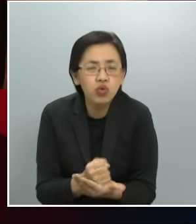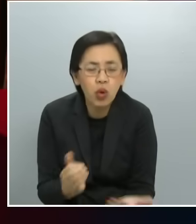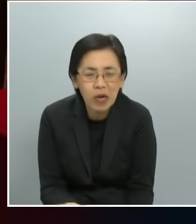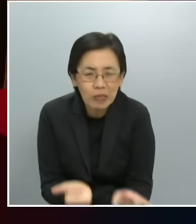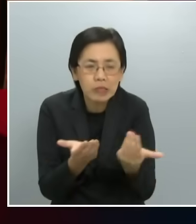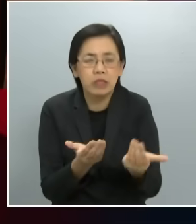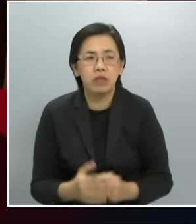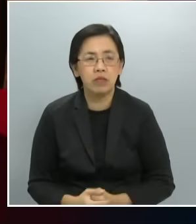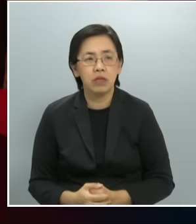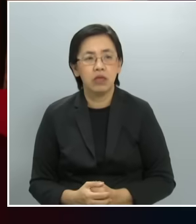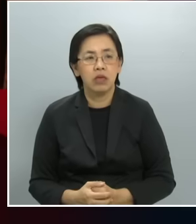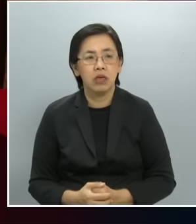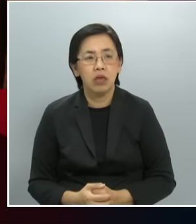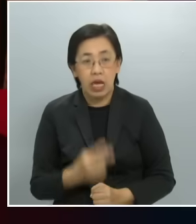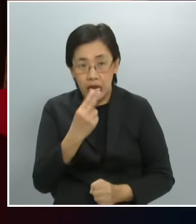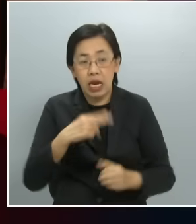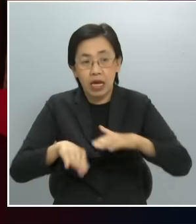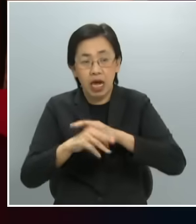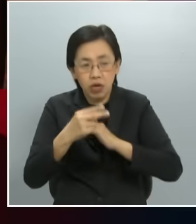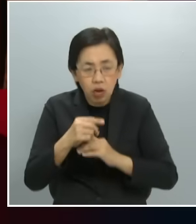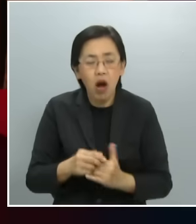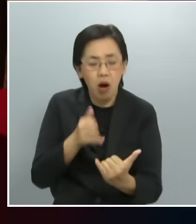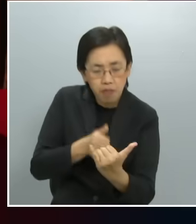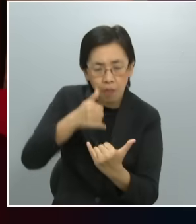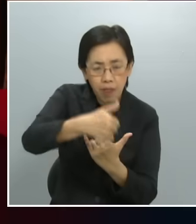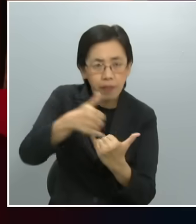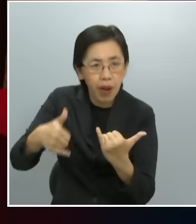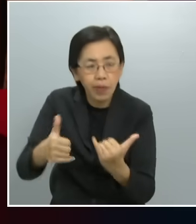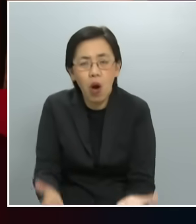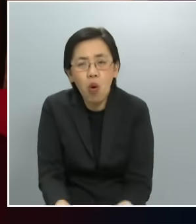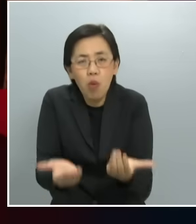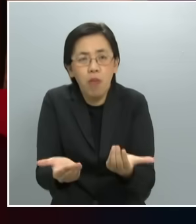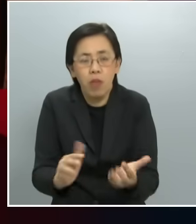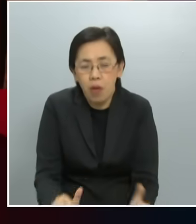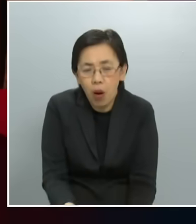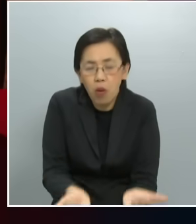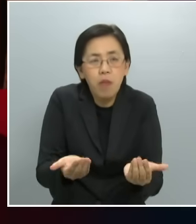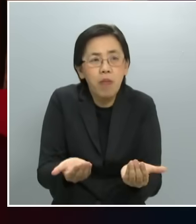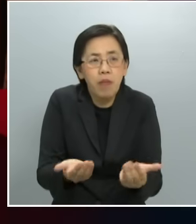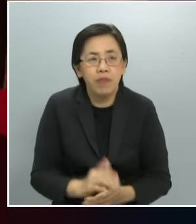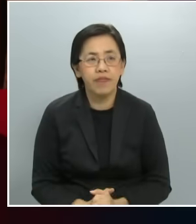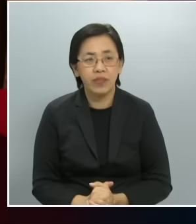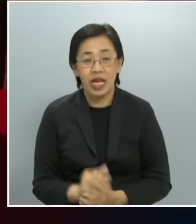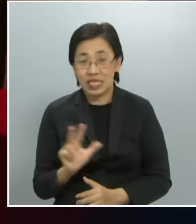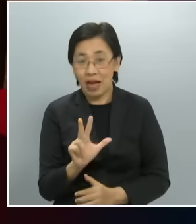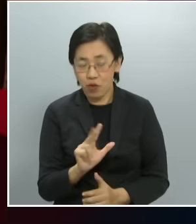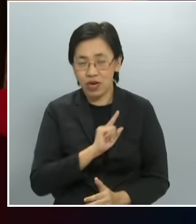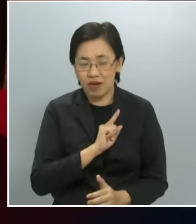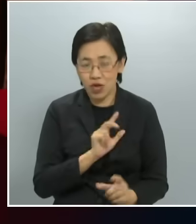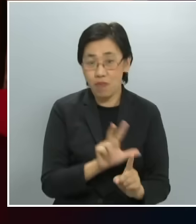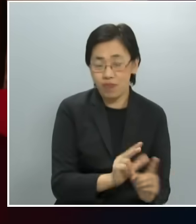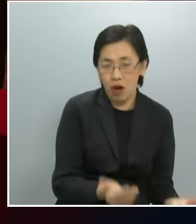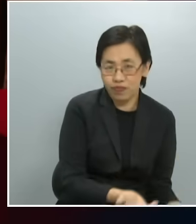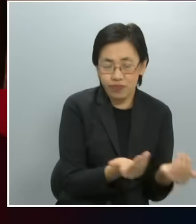เรามีกราฟิกที่ทำไว้ให้นะครับเพื่อความเข้าใจมากยิ่งขึ้นอันนี้คืออุ้มออกมา 3ท่านนี้ส่วนจ่าสิบตำรวจ